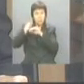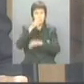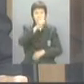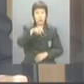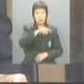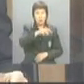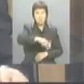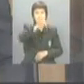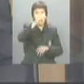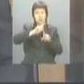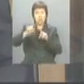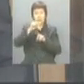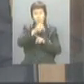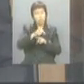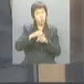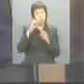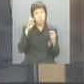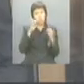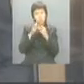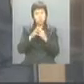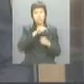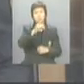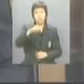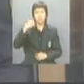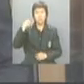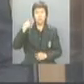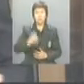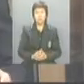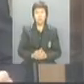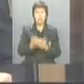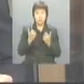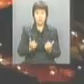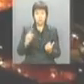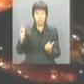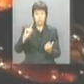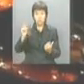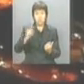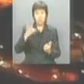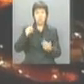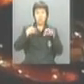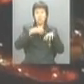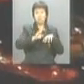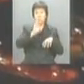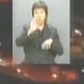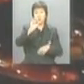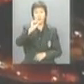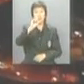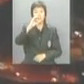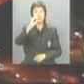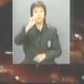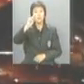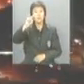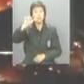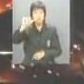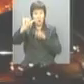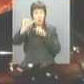การณ์จราจรนะคะเราจะไปติดตามเรื่องนี้กันค่ะโดยศูนย์กระจายสินค้าบริษัทโซนี่ในเขตเอ็นฟิลด์ทางตอนเหนือของกรุงลอนดอนถูกเพ